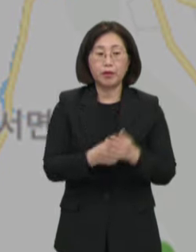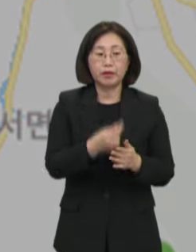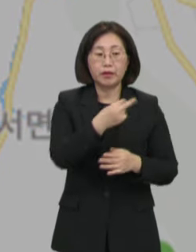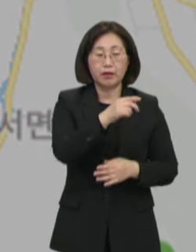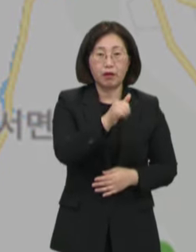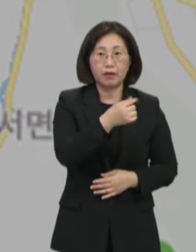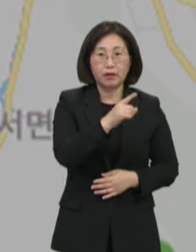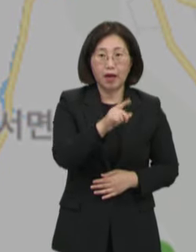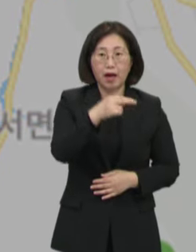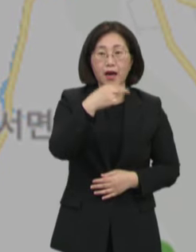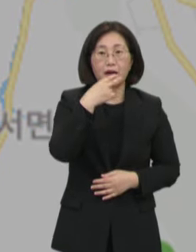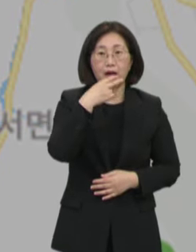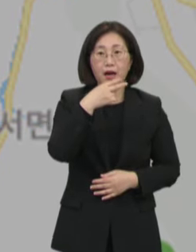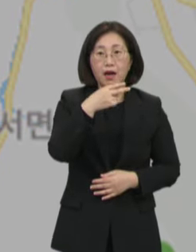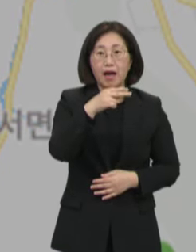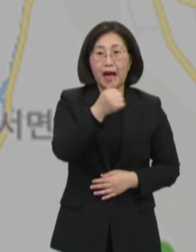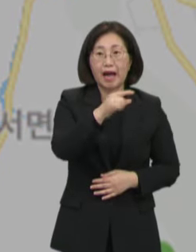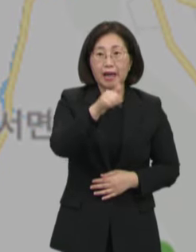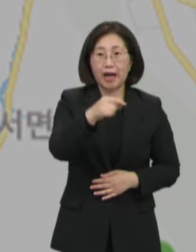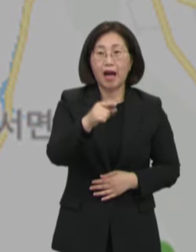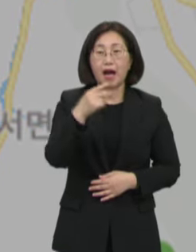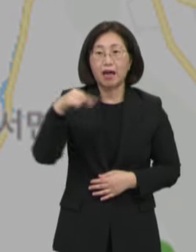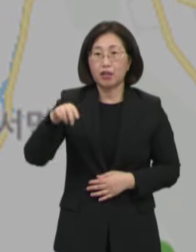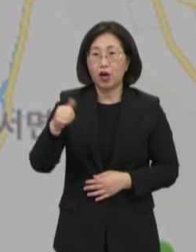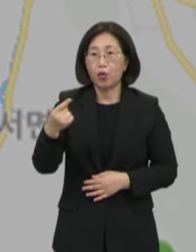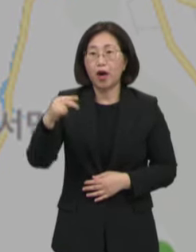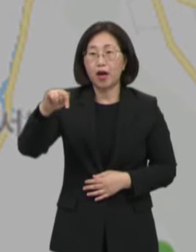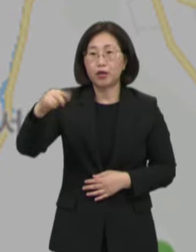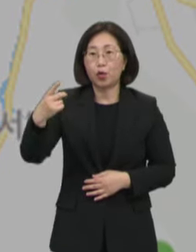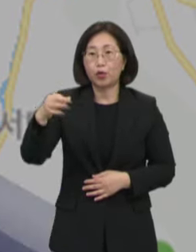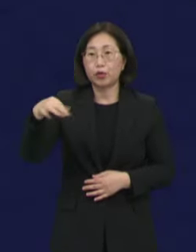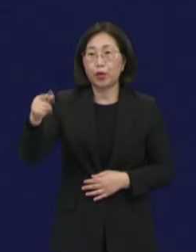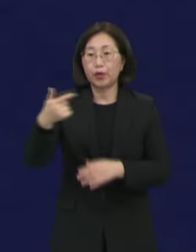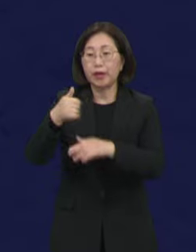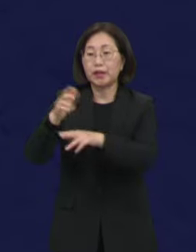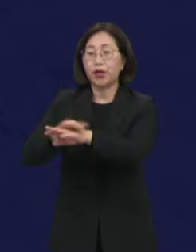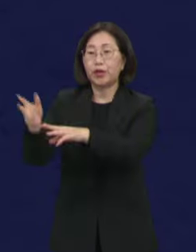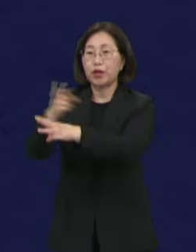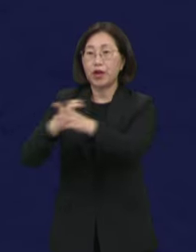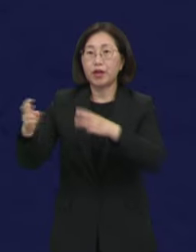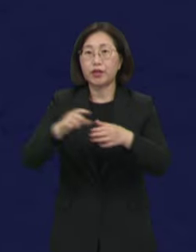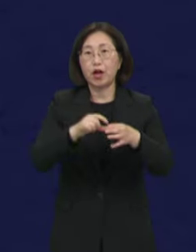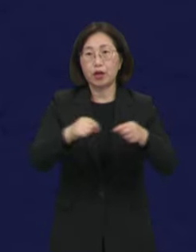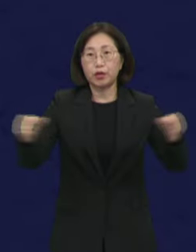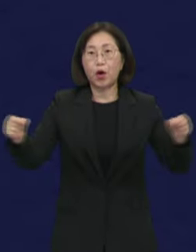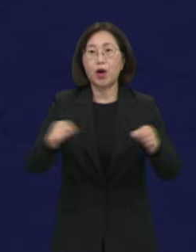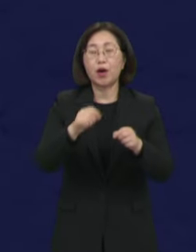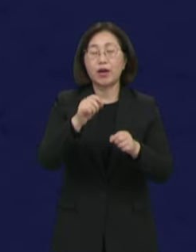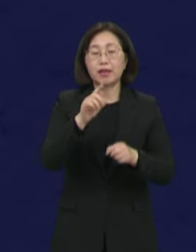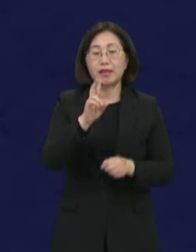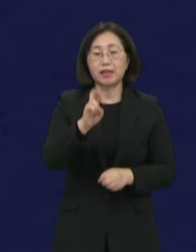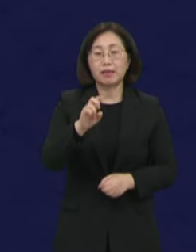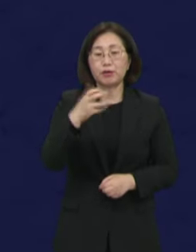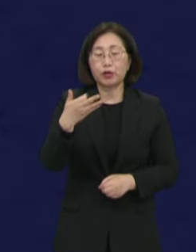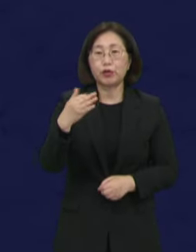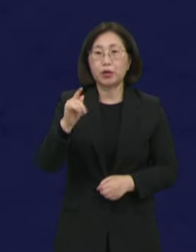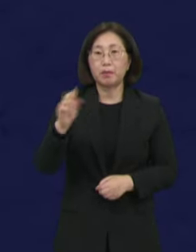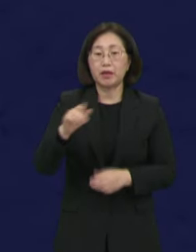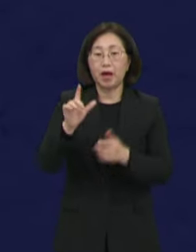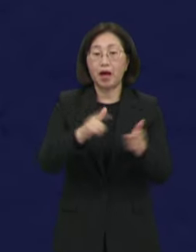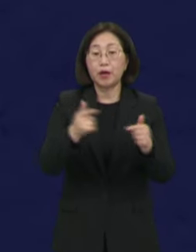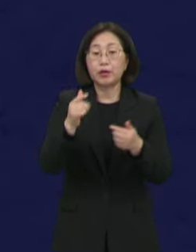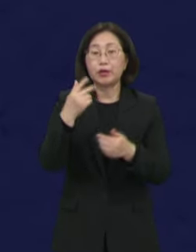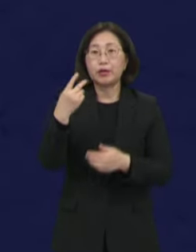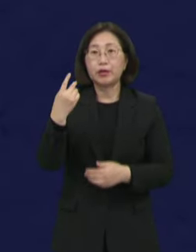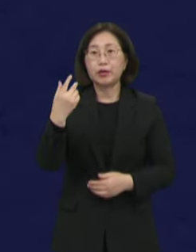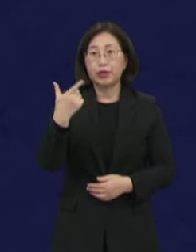선화를 지나 대전 복합터미널과 송촌까지 동서로 관통하는 총연장 17.9km 노선으로 하루 평균 6만 4천